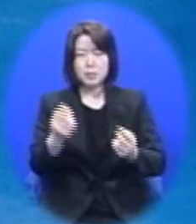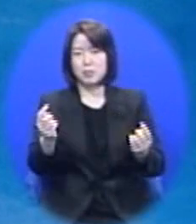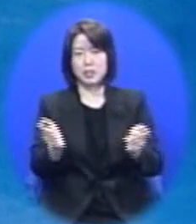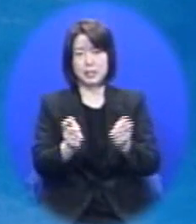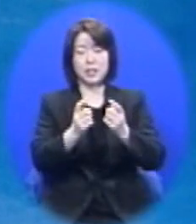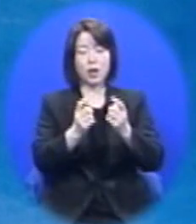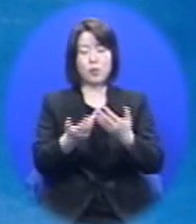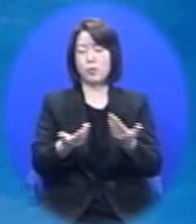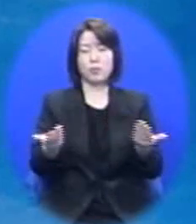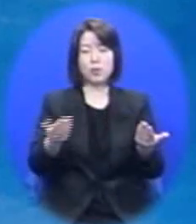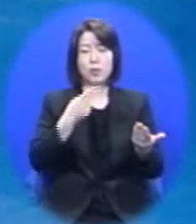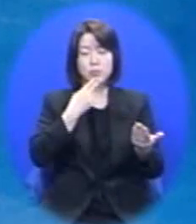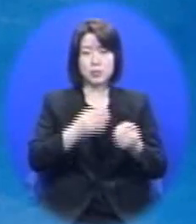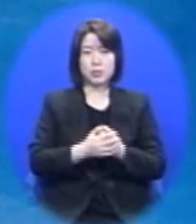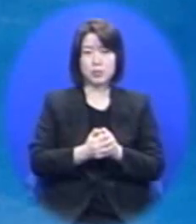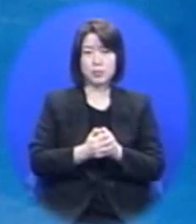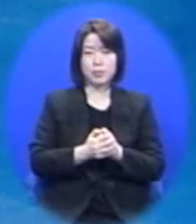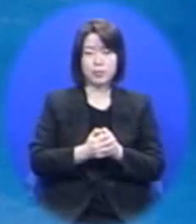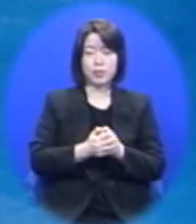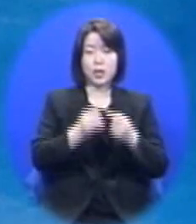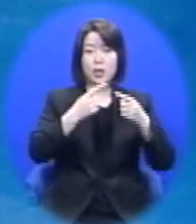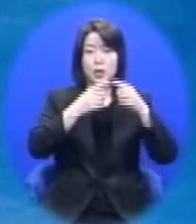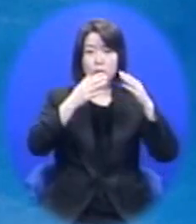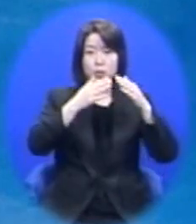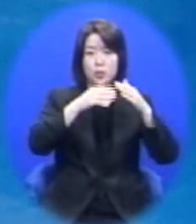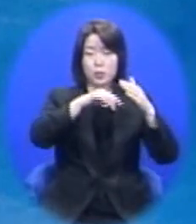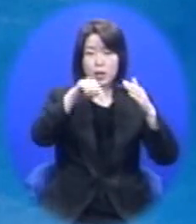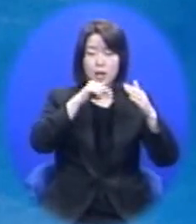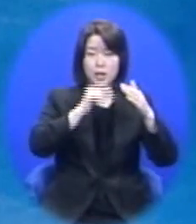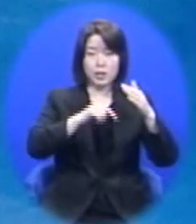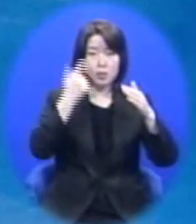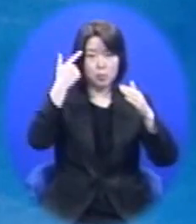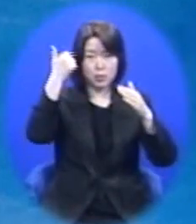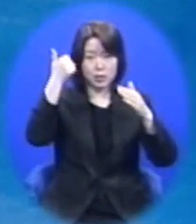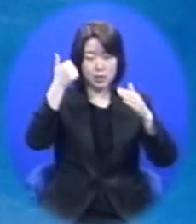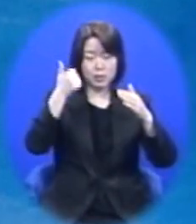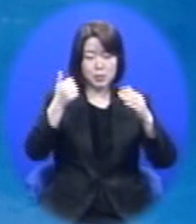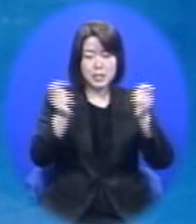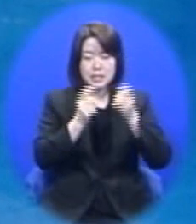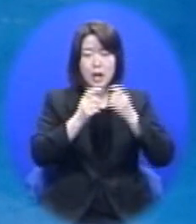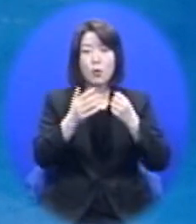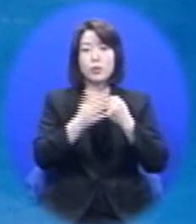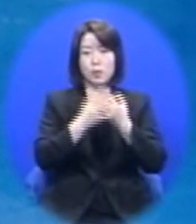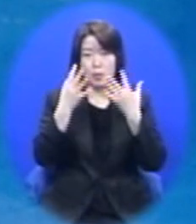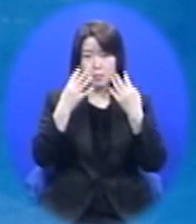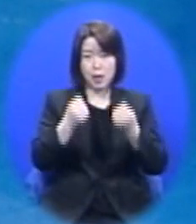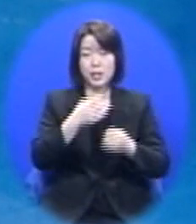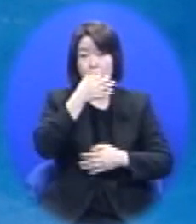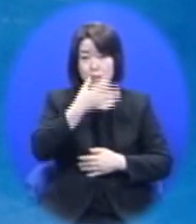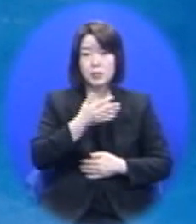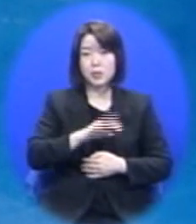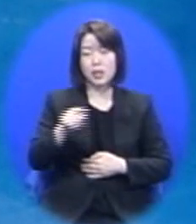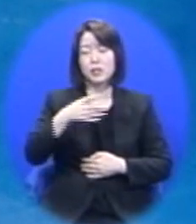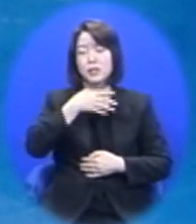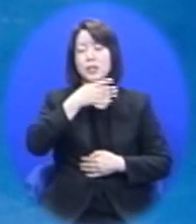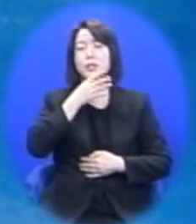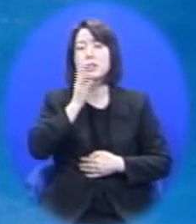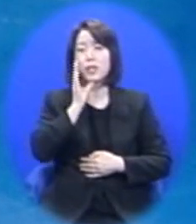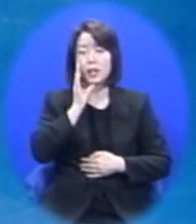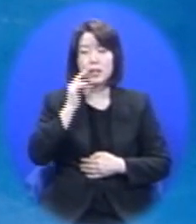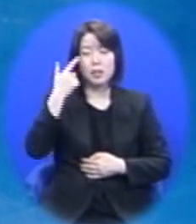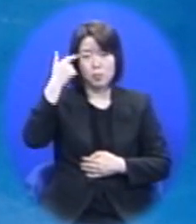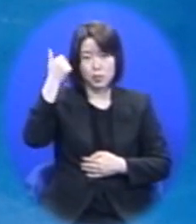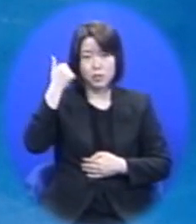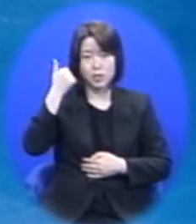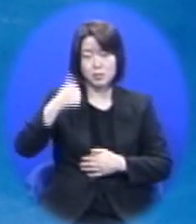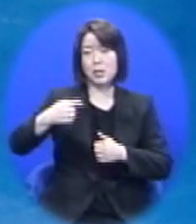많은 목사님들이 교회 시험 때문에 괴로워하는데 그 원로 목사님의 충고예요.